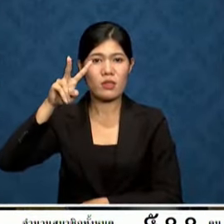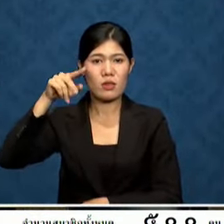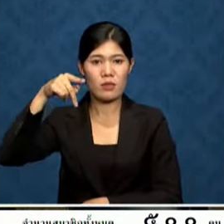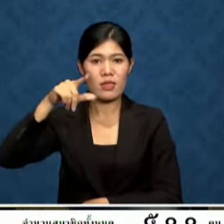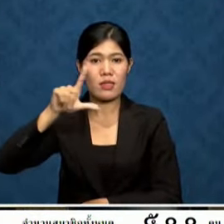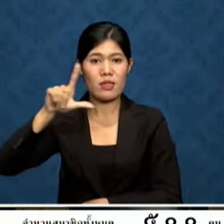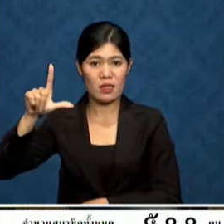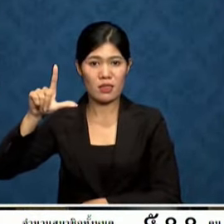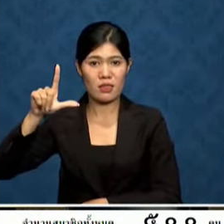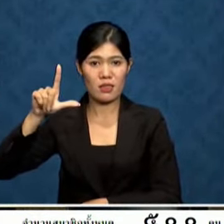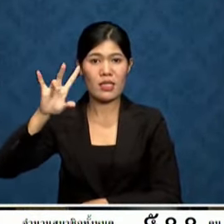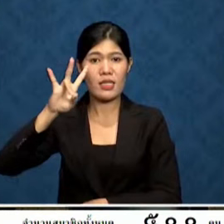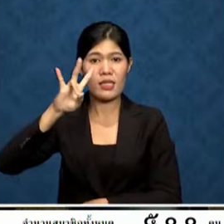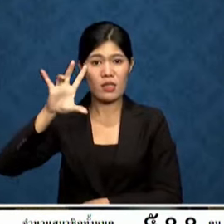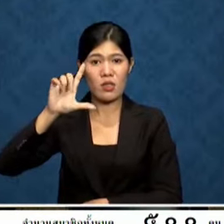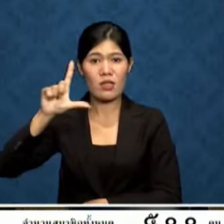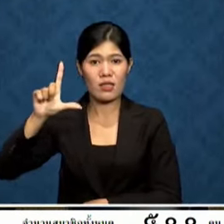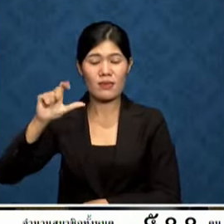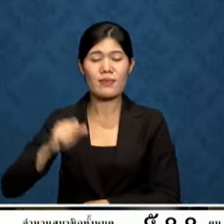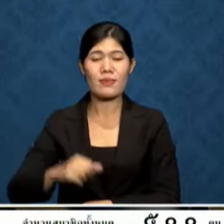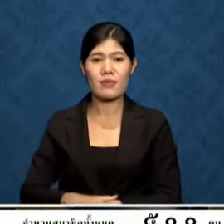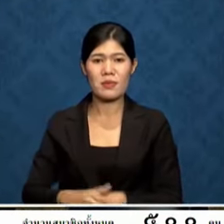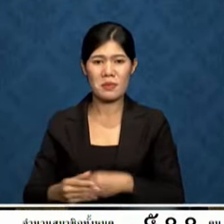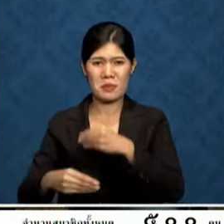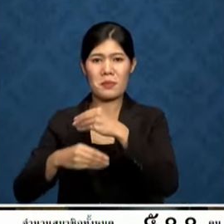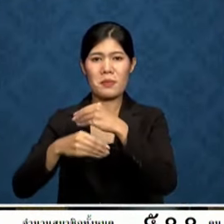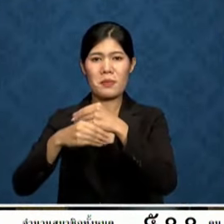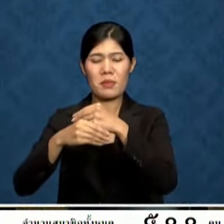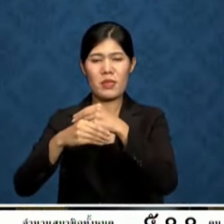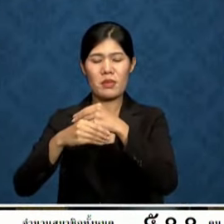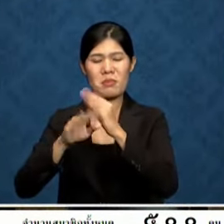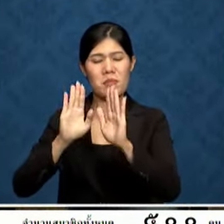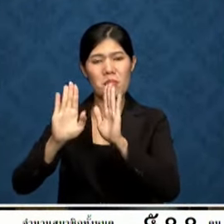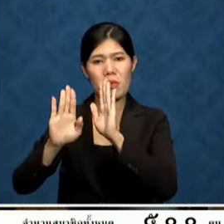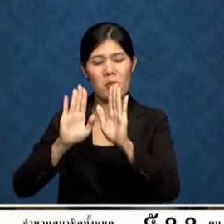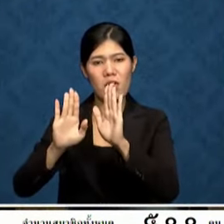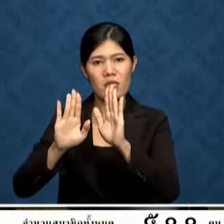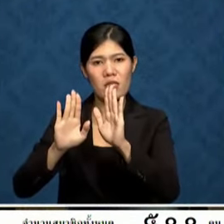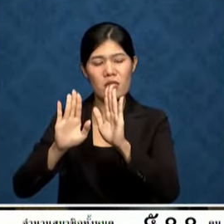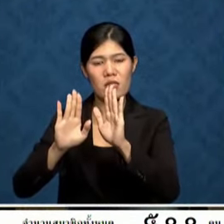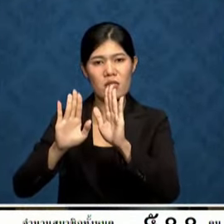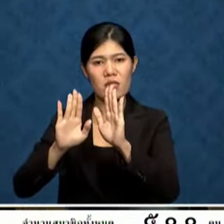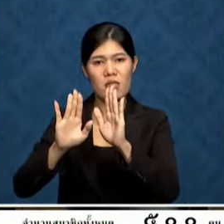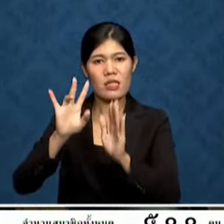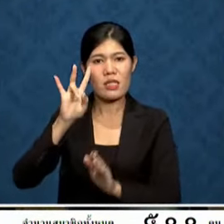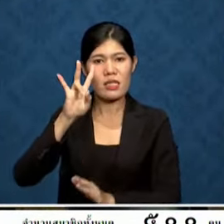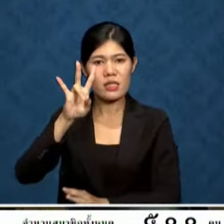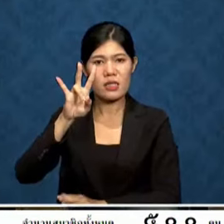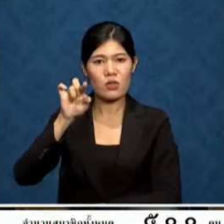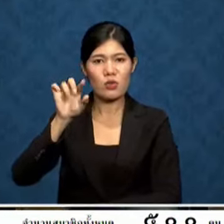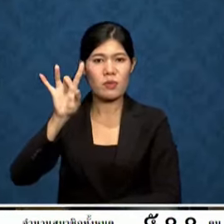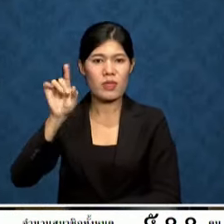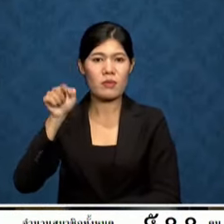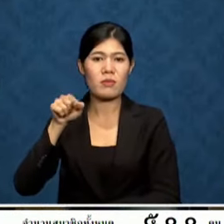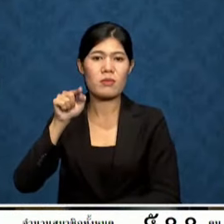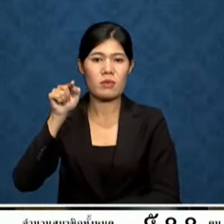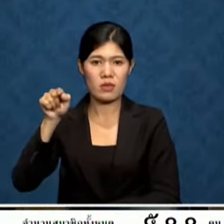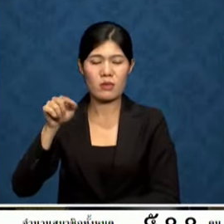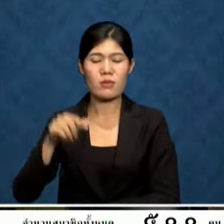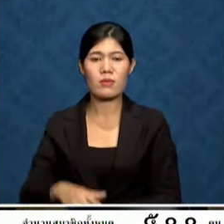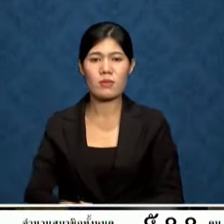บาท 700ล้านบาทนะครับเพิ่มขึ้นคิดเป็นสัดส่วนถึงร้อยละ 7.8นะ